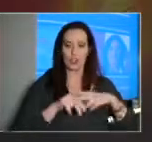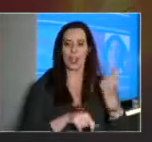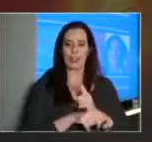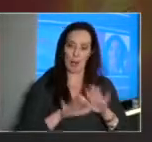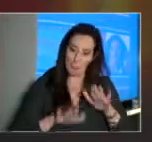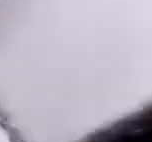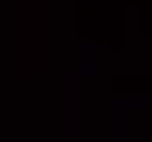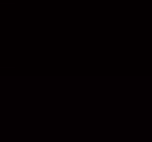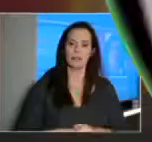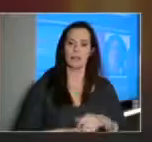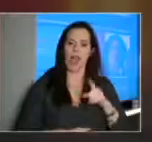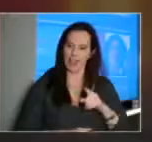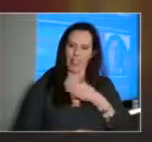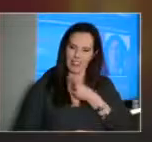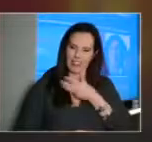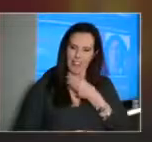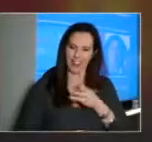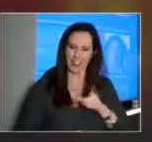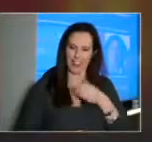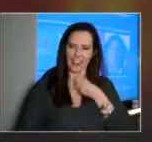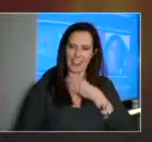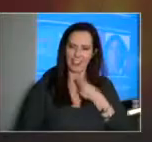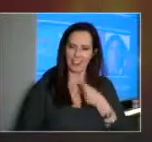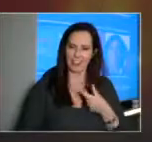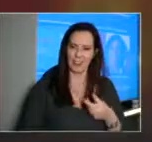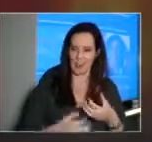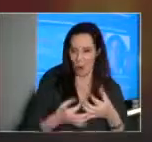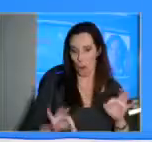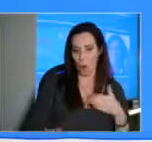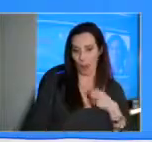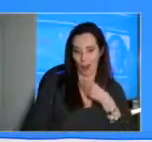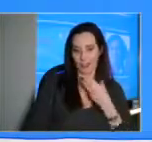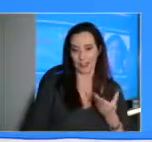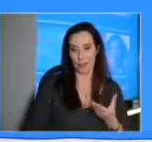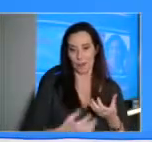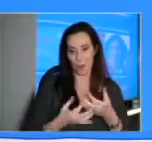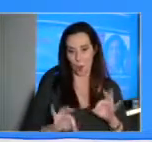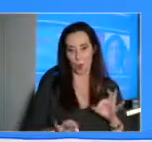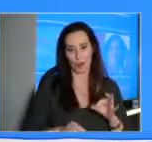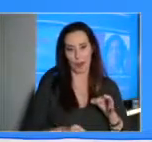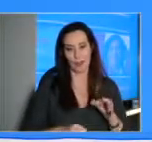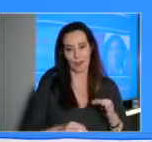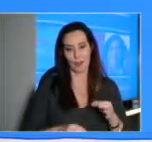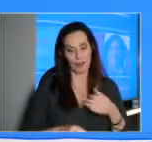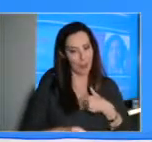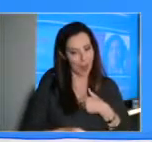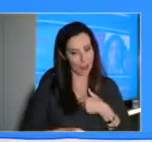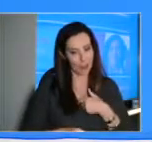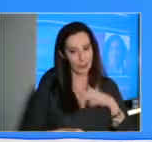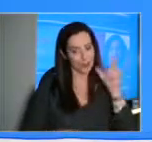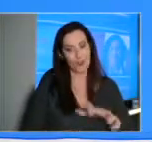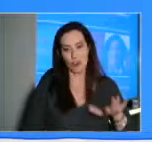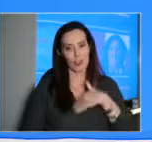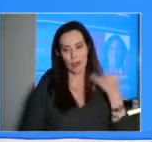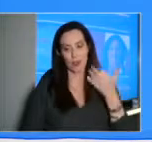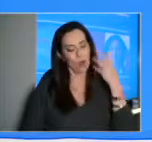בערך, אתה תתגעגע, אני מניח... לא, מותר לי להביע דעה, מותר לי לעזור, אני שטח, אני כל הזמן